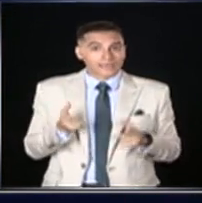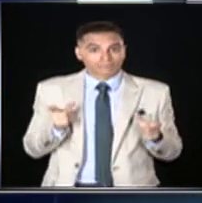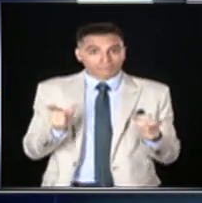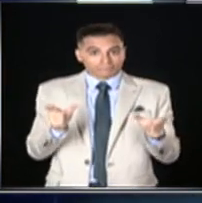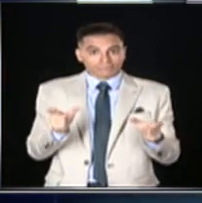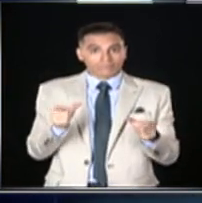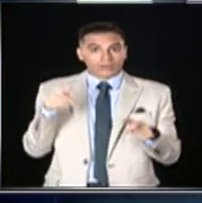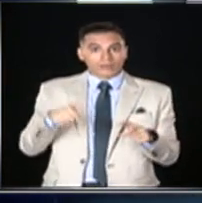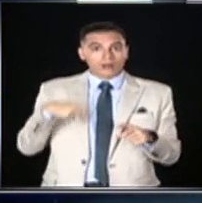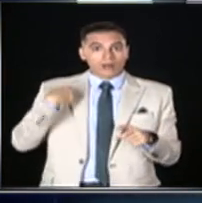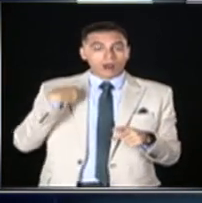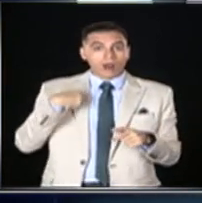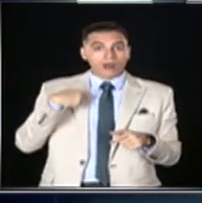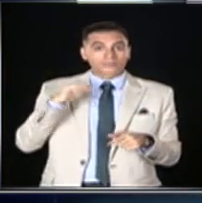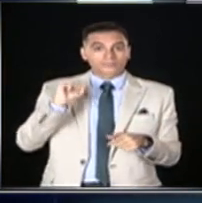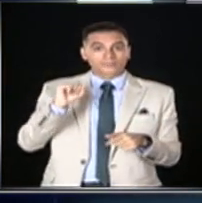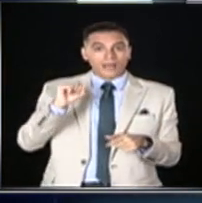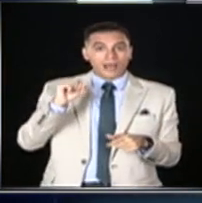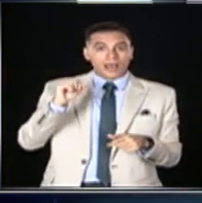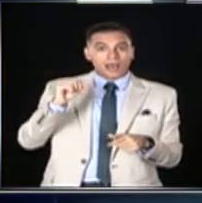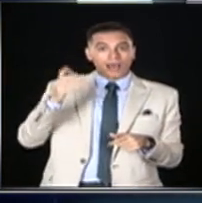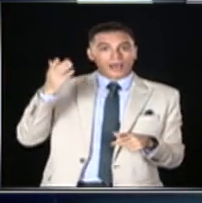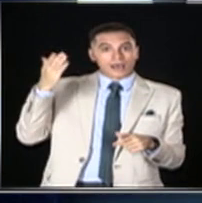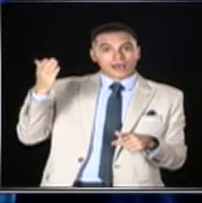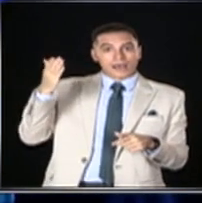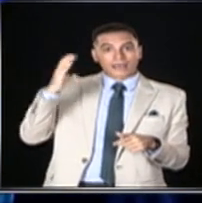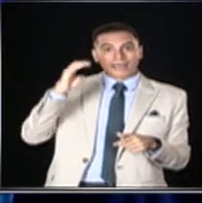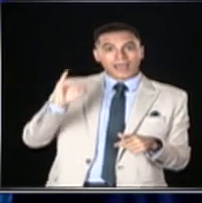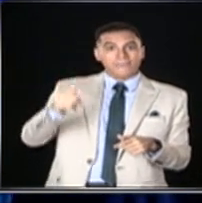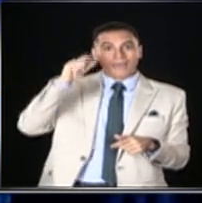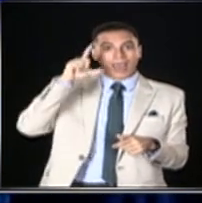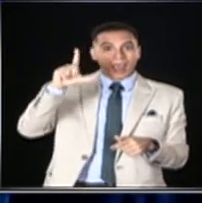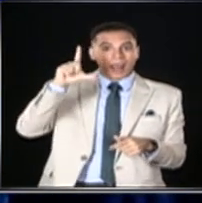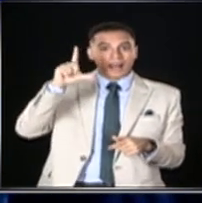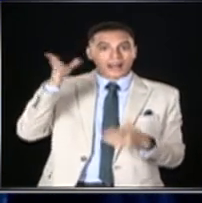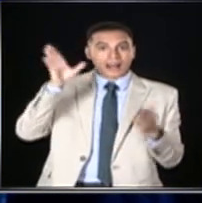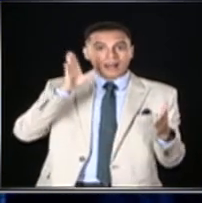جمال عبد الناصر لقناة السويس في 26 يوليو.